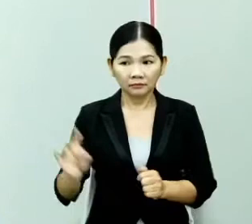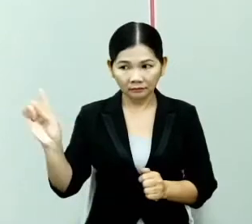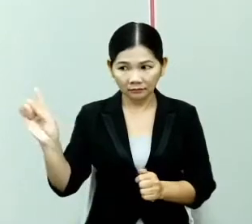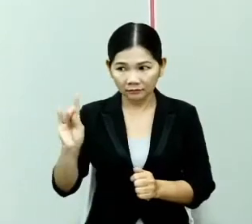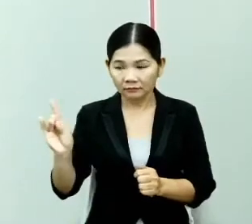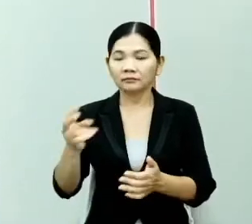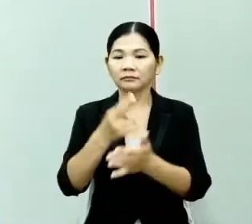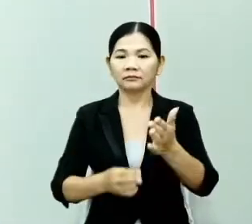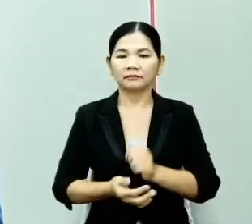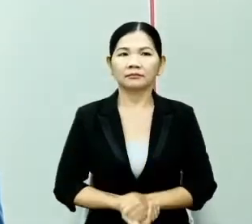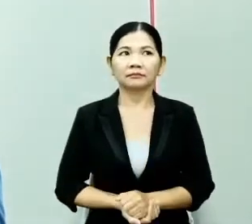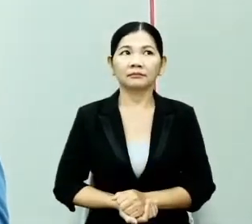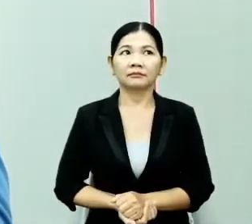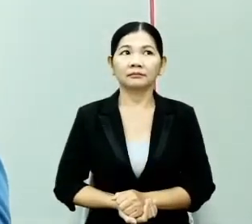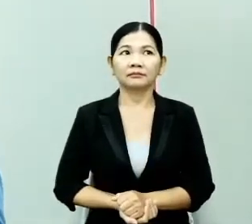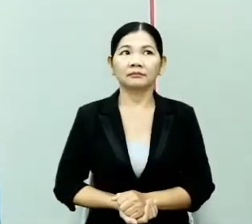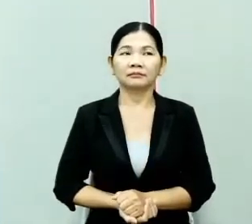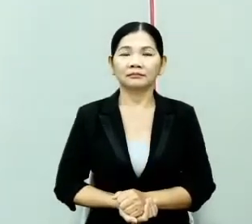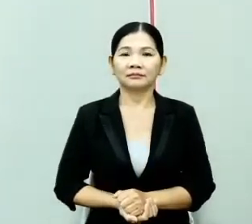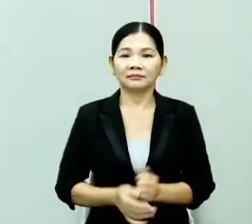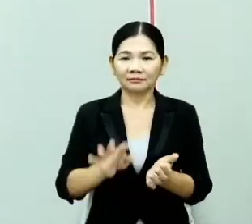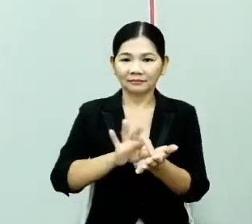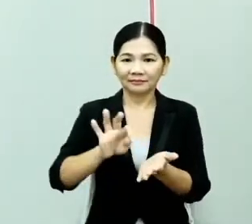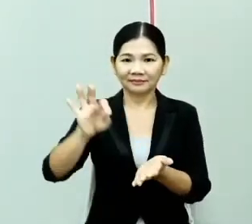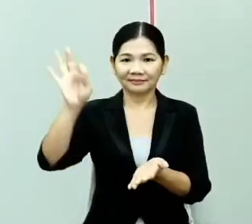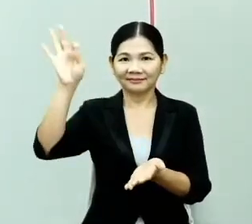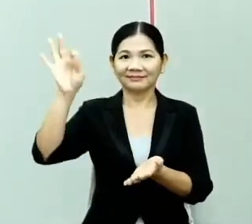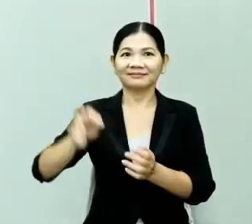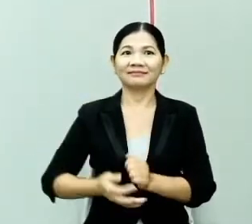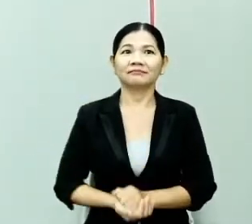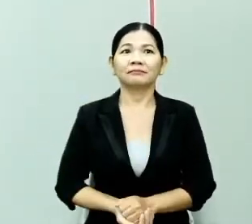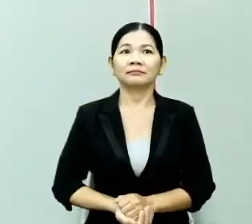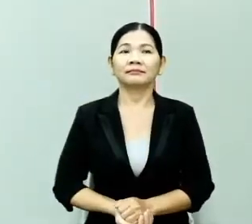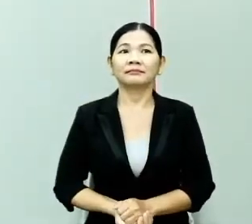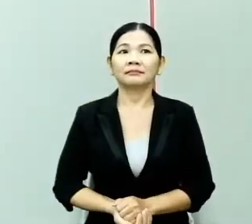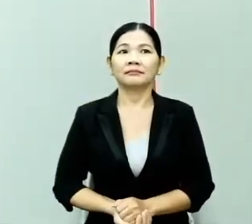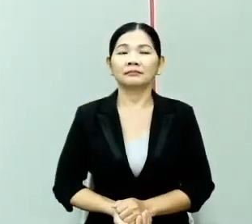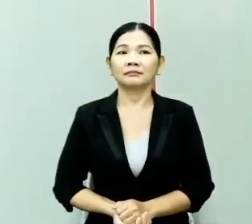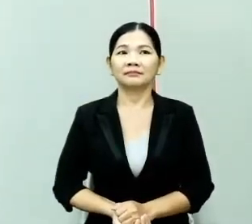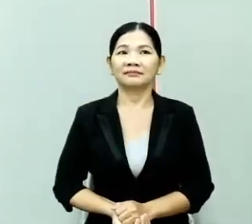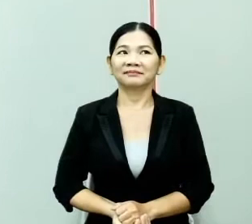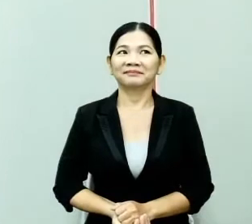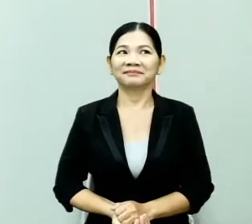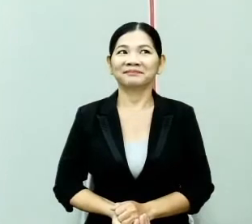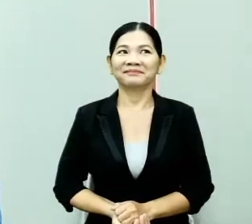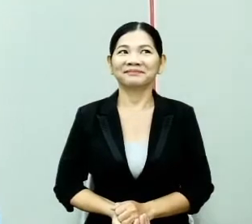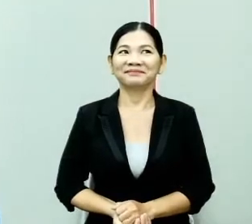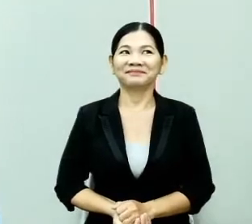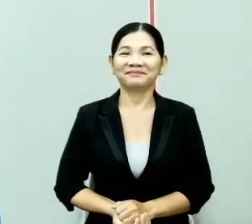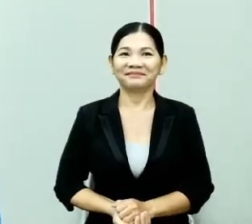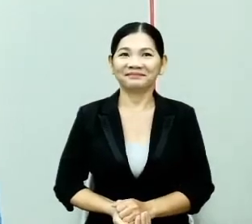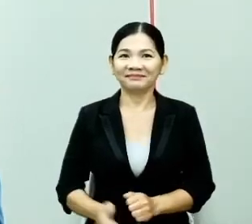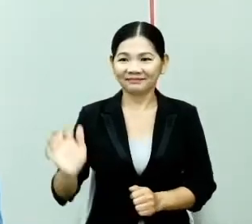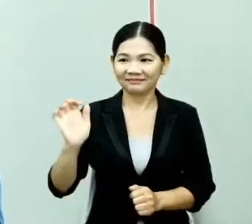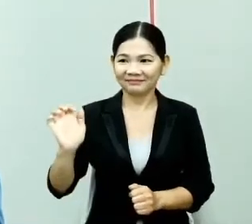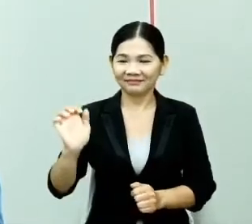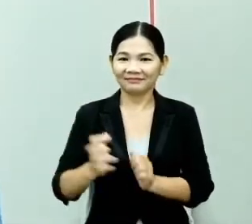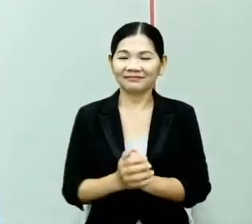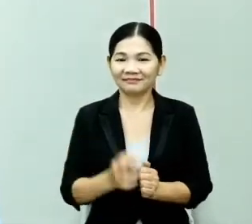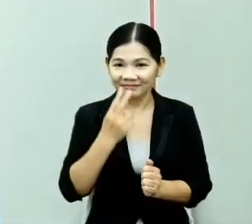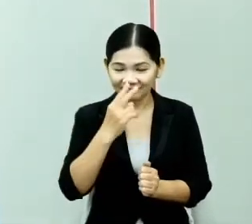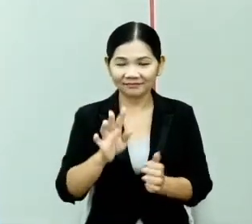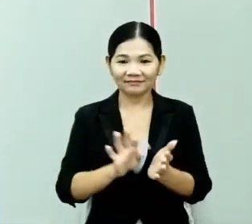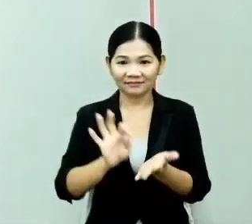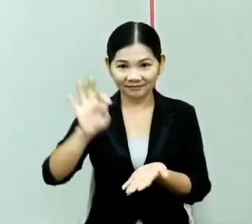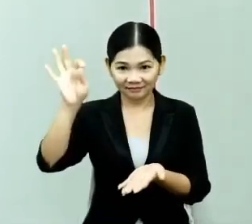ដែរកូនចាគឺសត្វចាបណោះចាអញ្ចឹងមានអក្សរចហើយមានរូប